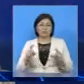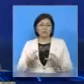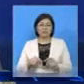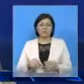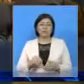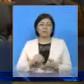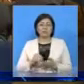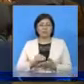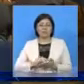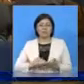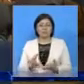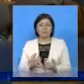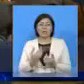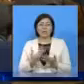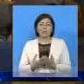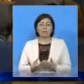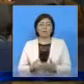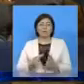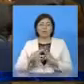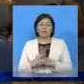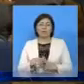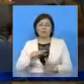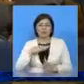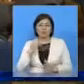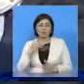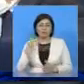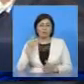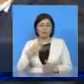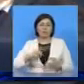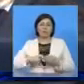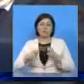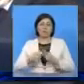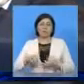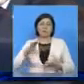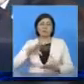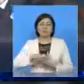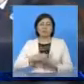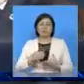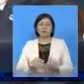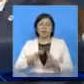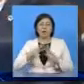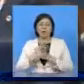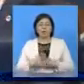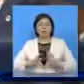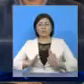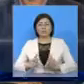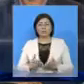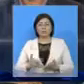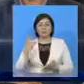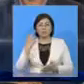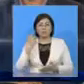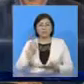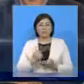тізімін алды. Сайлаушылар елді мекеннің қыр-сырын білетін, мәселесімен жіті таныс, ауыл аймақтың жағдайынан хабары